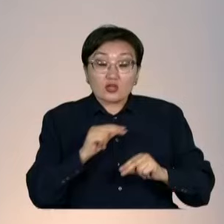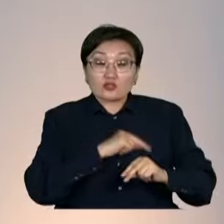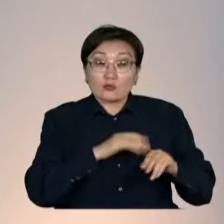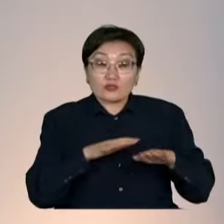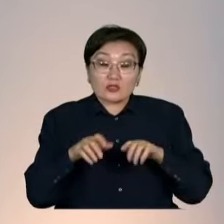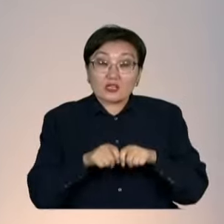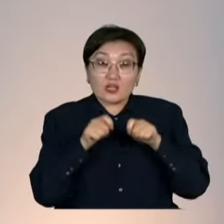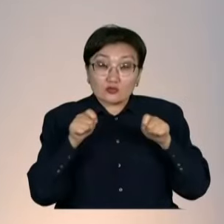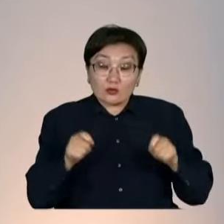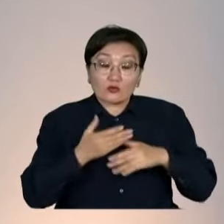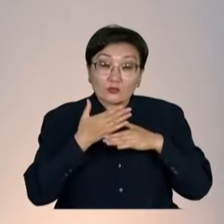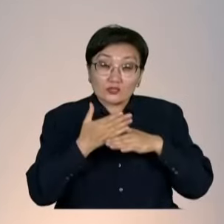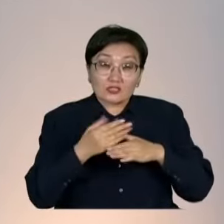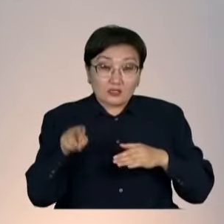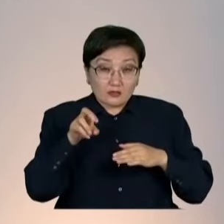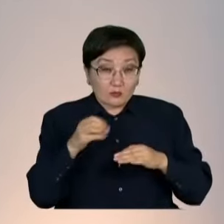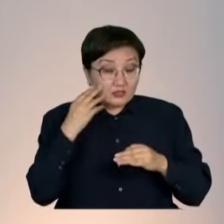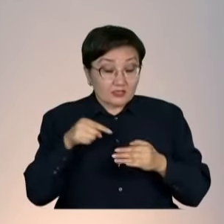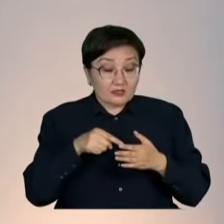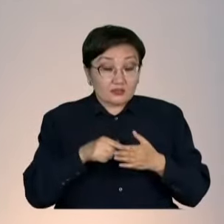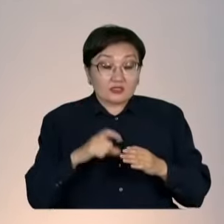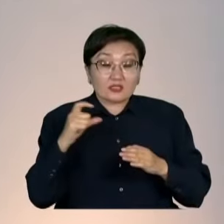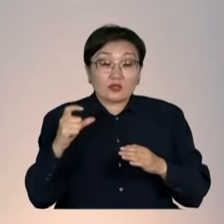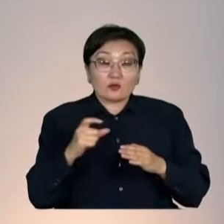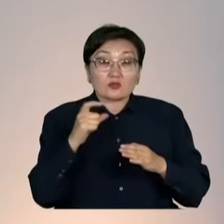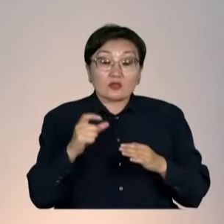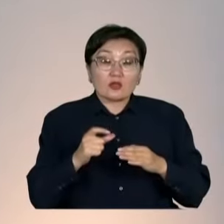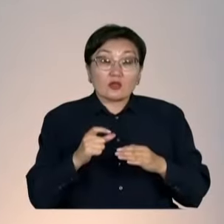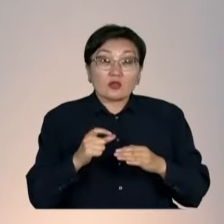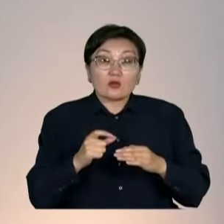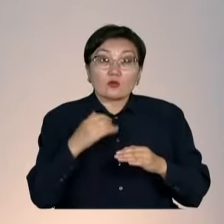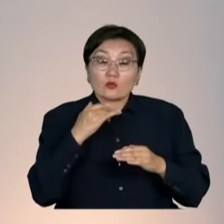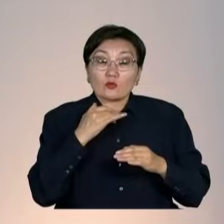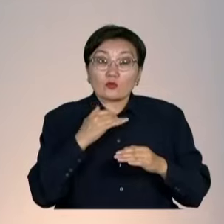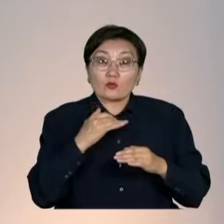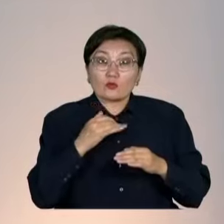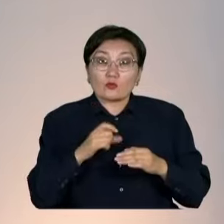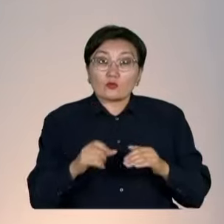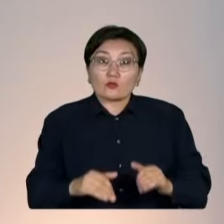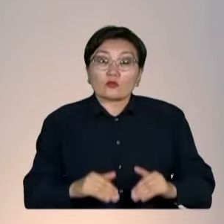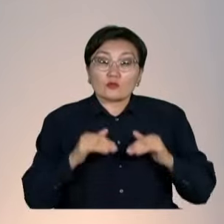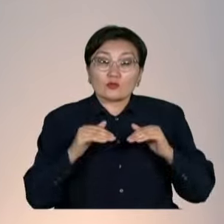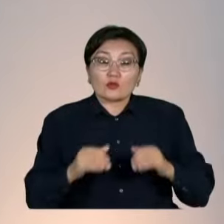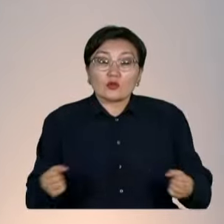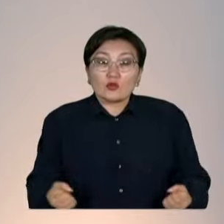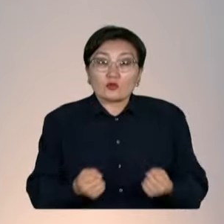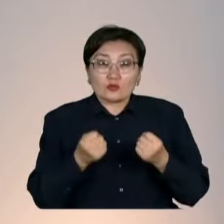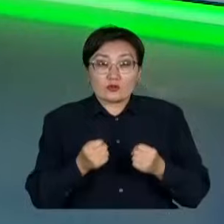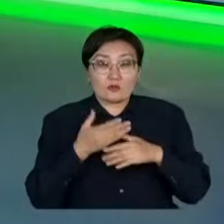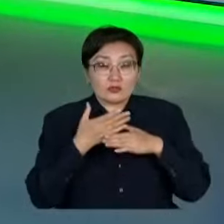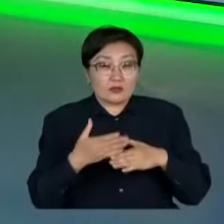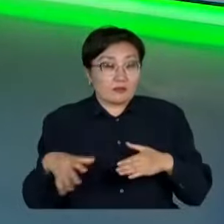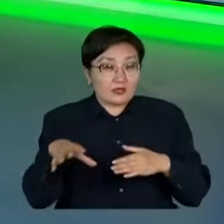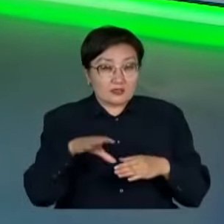орындарын үлкейтеді және де осы Алматы қаласының экономикасын көбінесе көбіріктіреді. Сол себепті енді біз